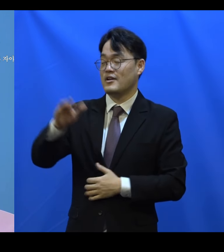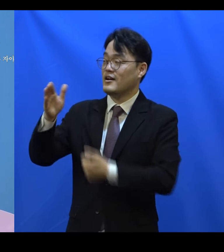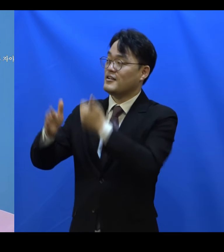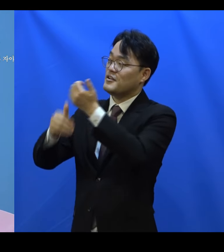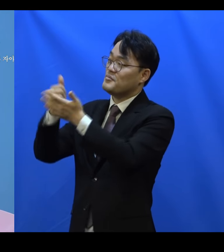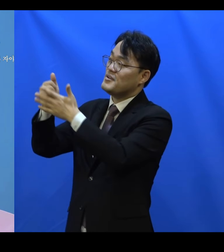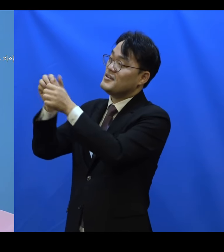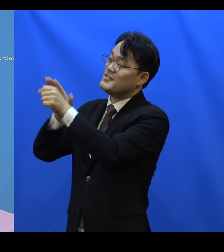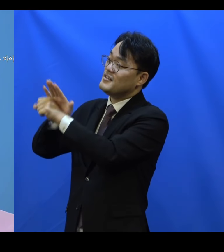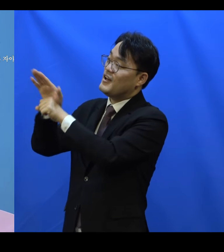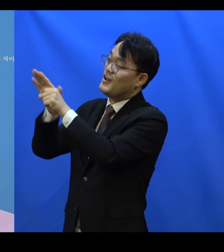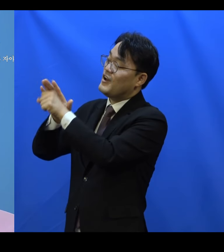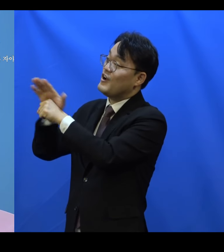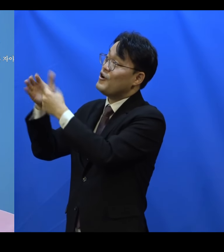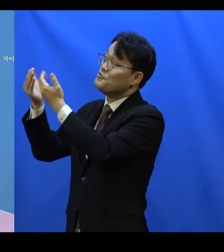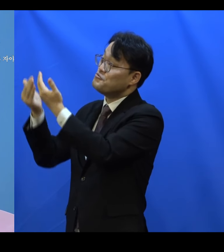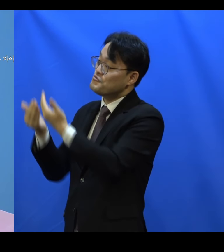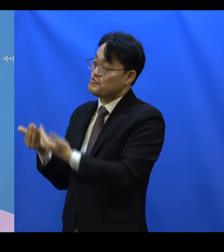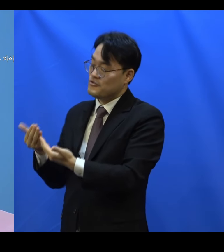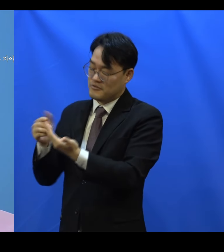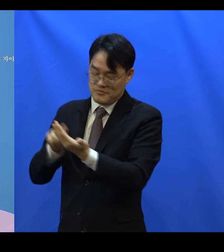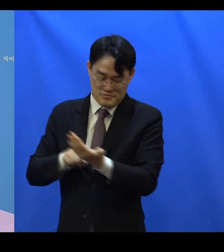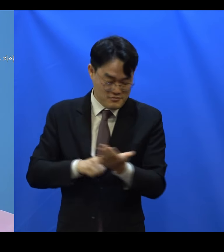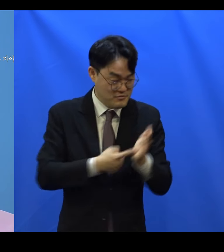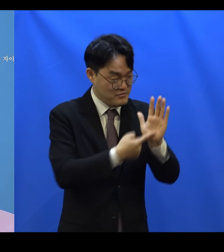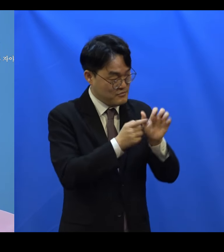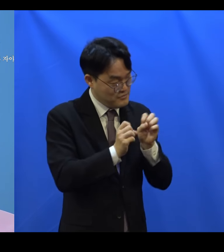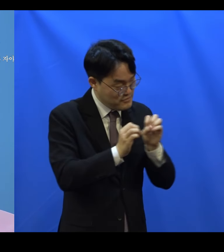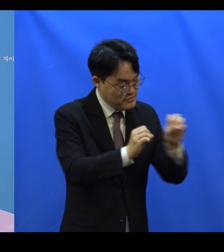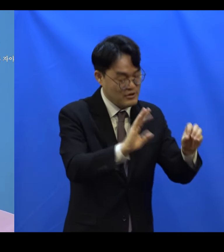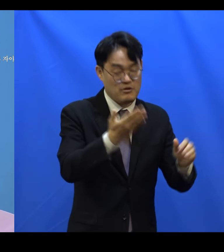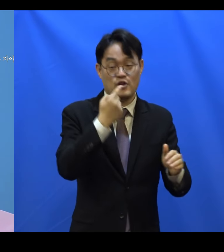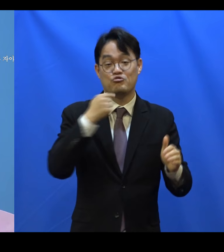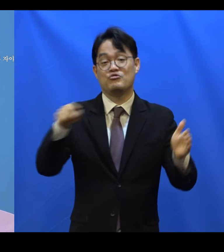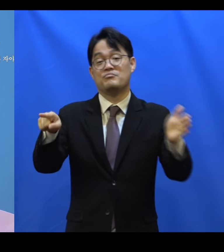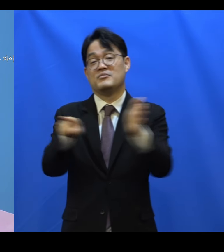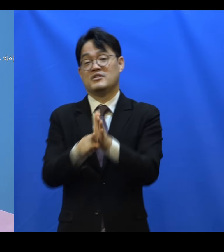세상에 드러내게 하실 줄로 믿습니다. 자, 바빠도